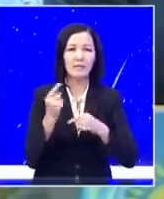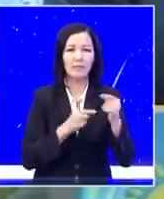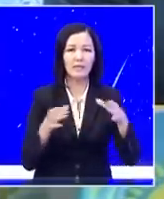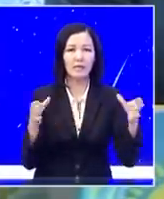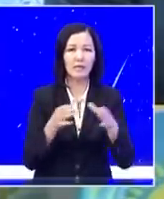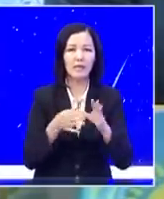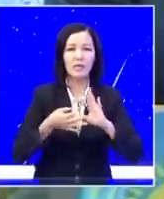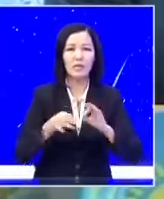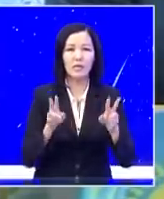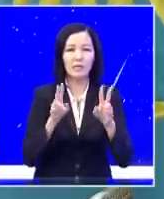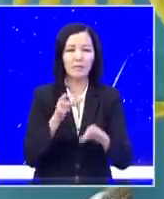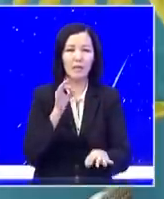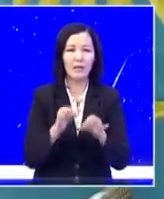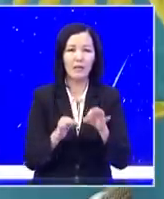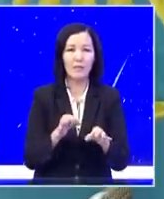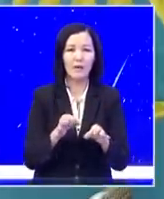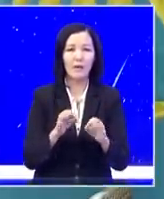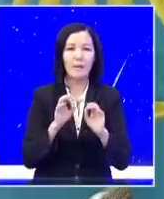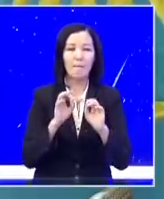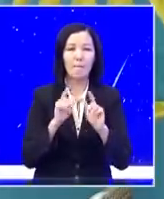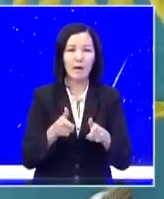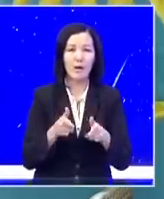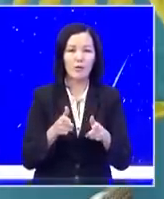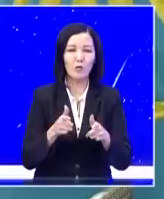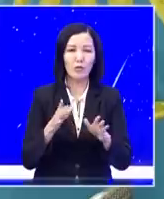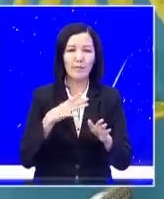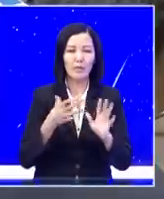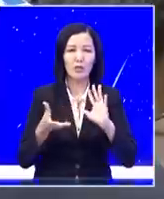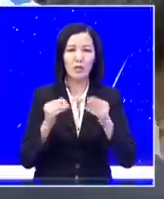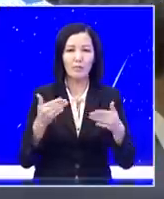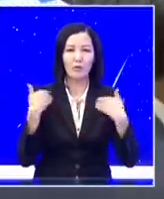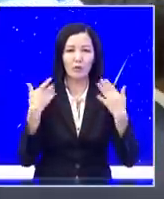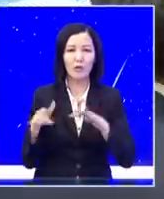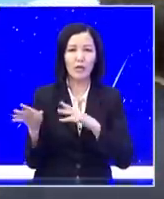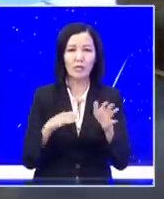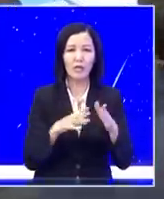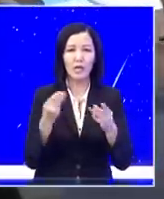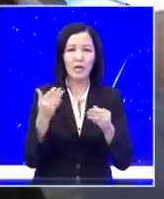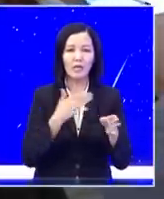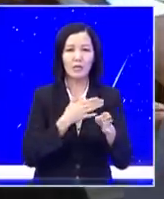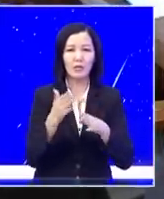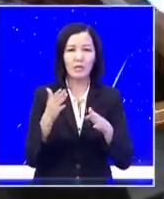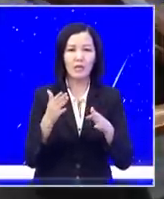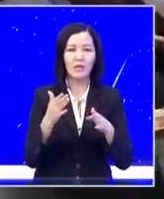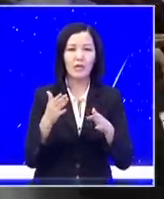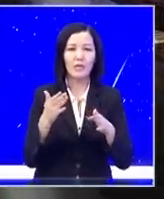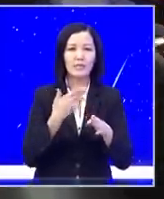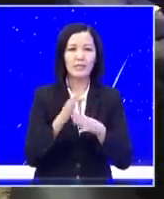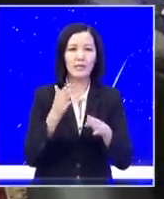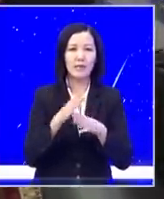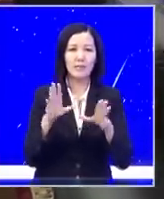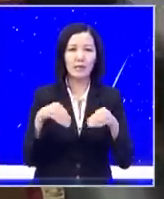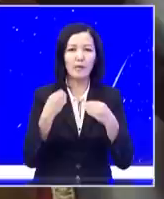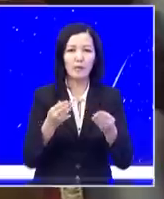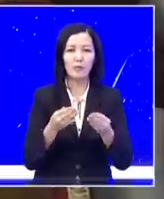қауымдастықтар егжей-тегжейлі талқылап мақұлдапты. Жалпы ұсынылып отырған шаралар қаржыландыру мен жеңілдікті несие